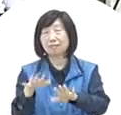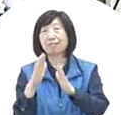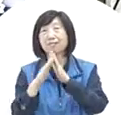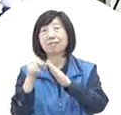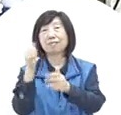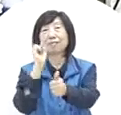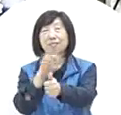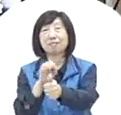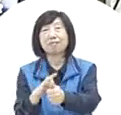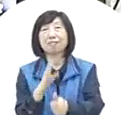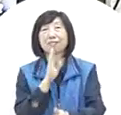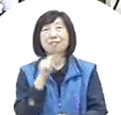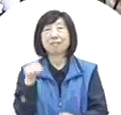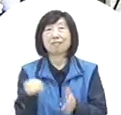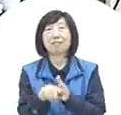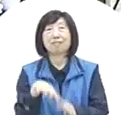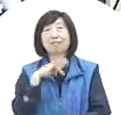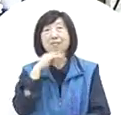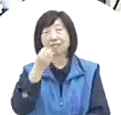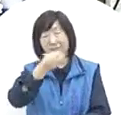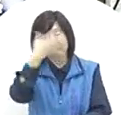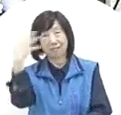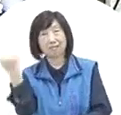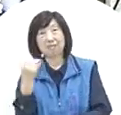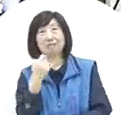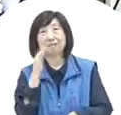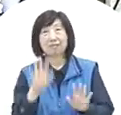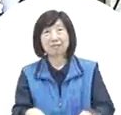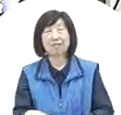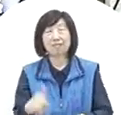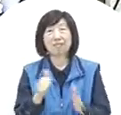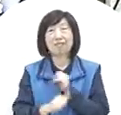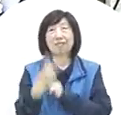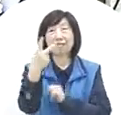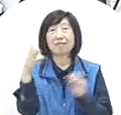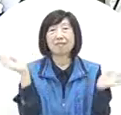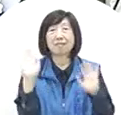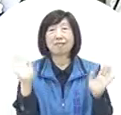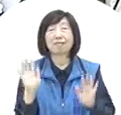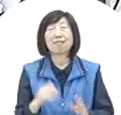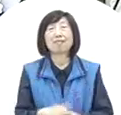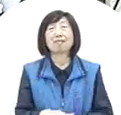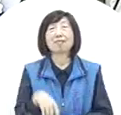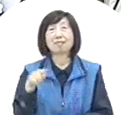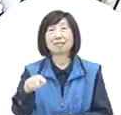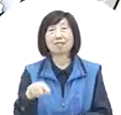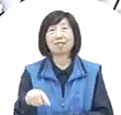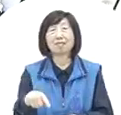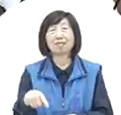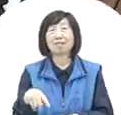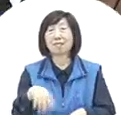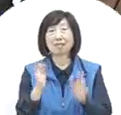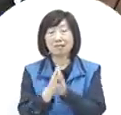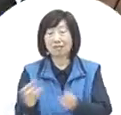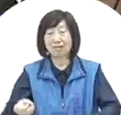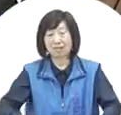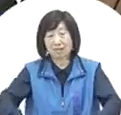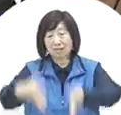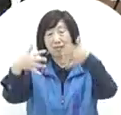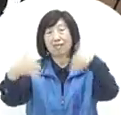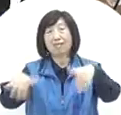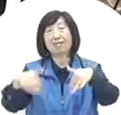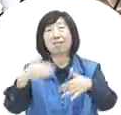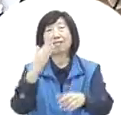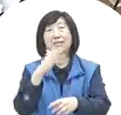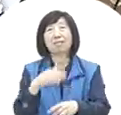哦，我阁是一个孝女，我即马已经是两个囡仔的妈妈，这栋阁还袂起好，这栋阁还袂